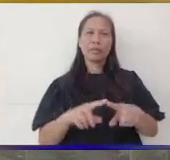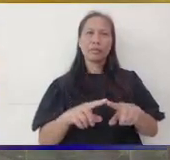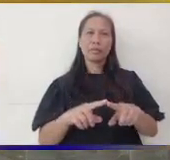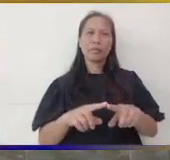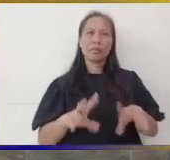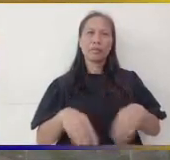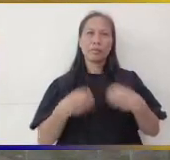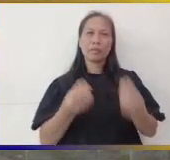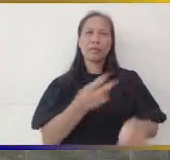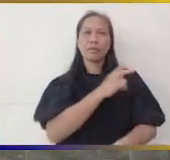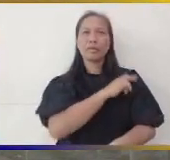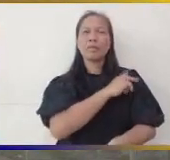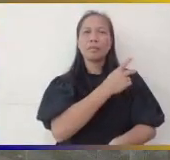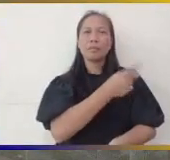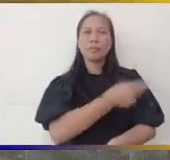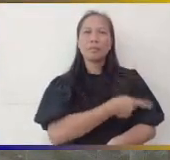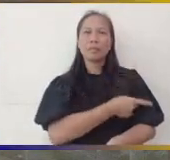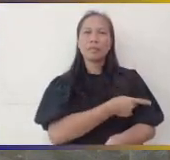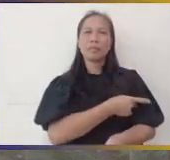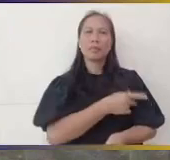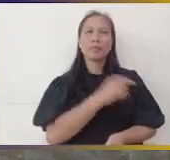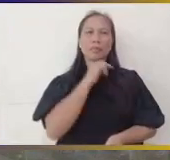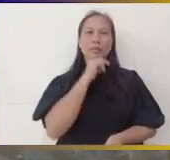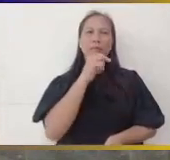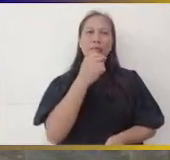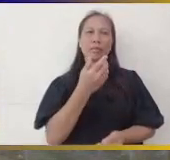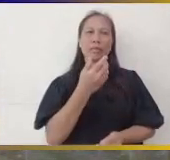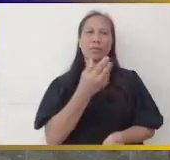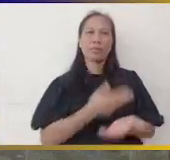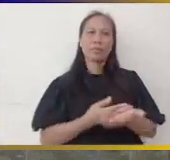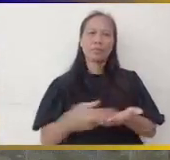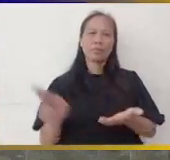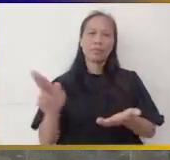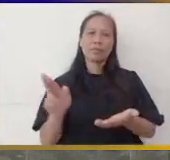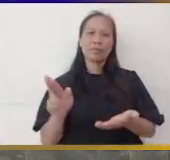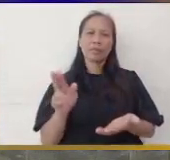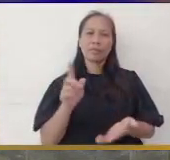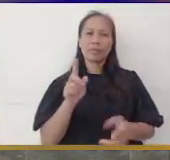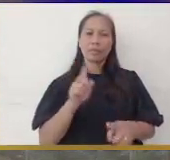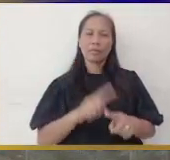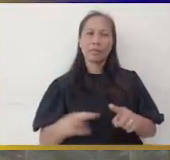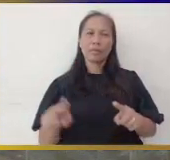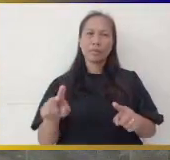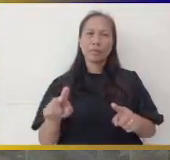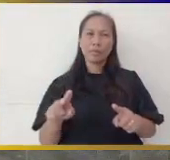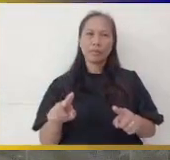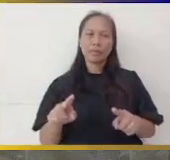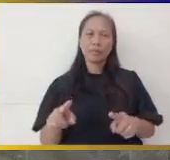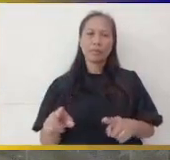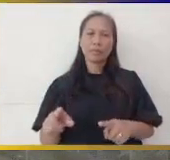patigilin hindi nila kayang pawalain pero nagagawa lang nila in their way na